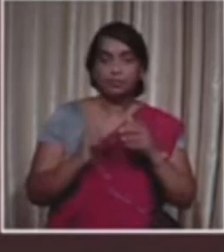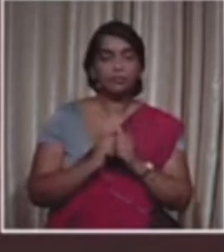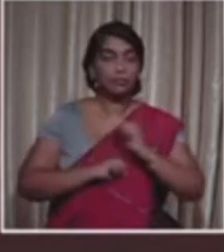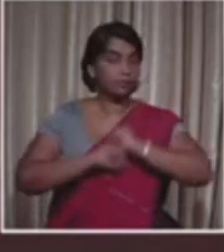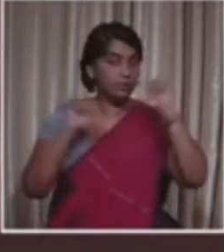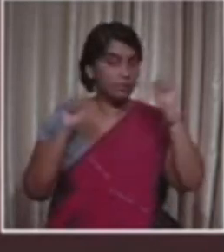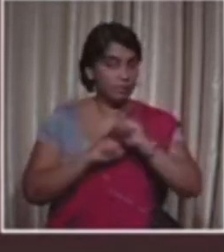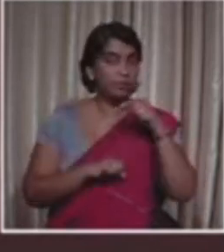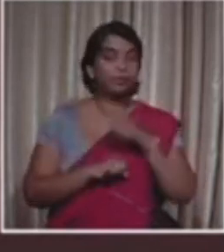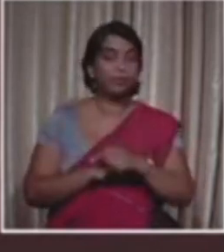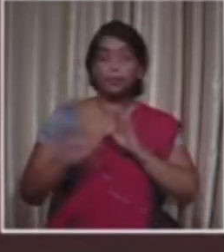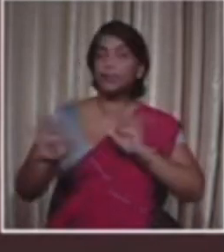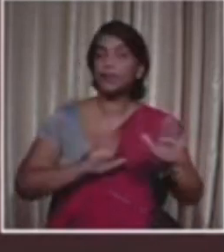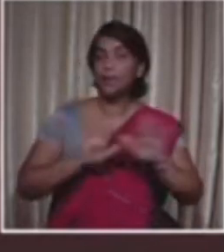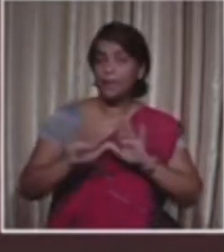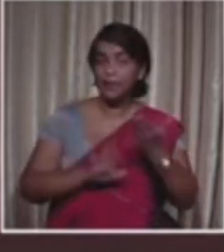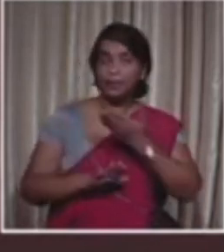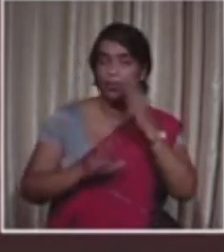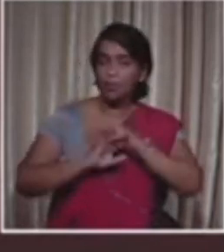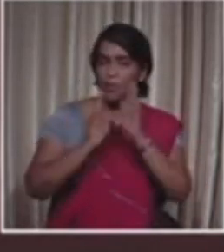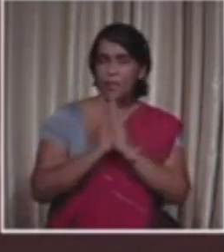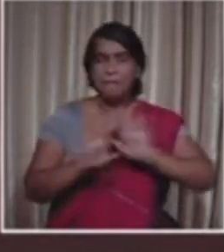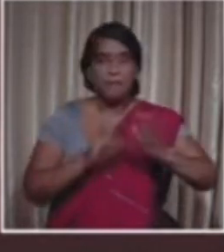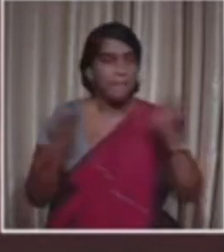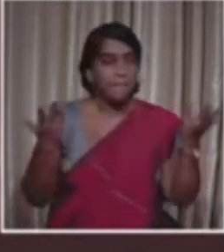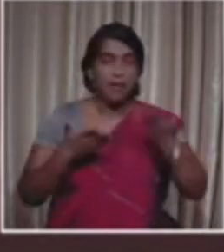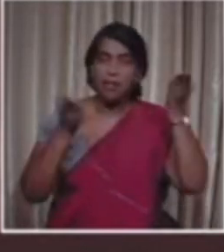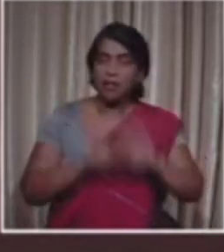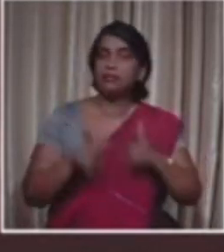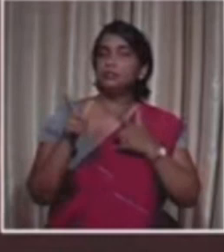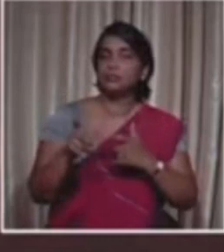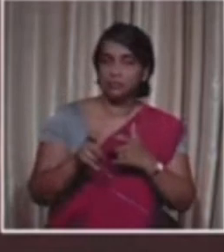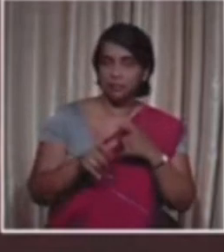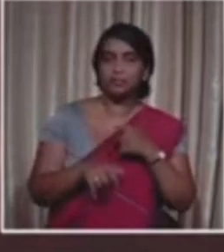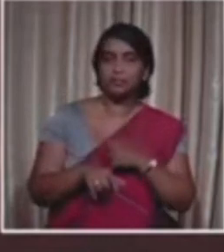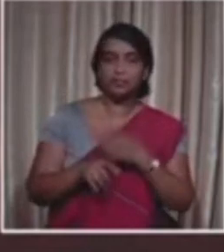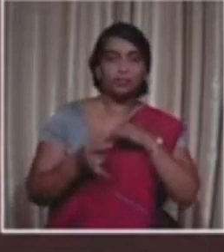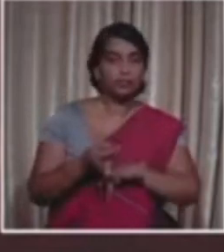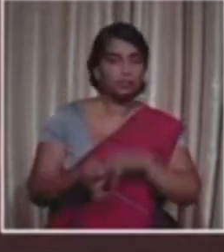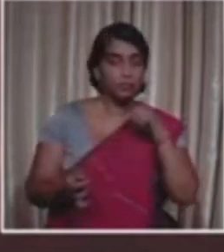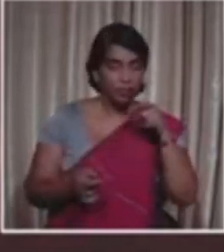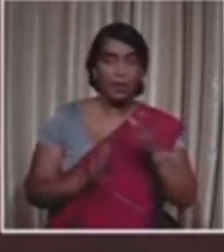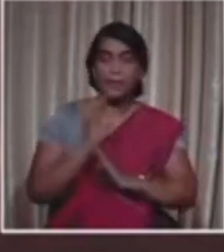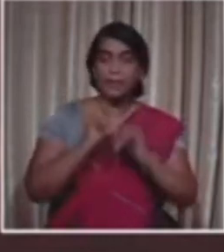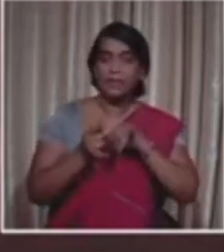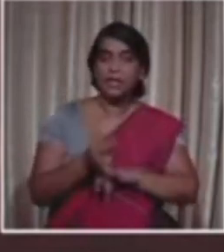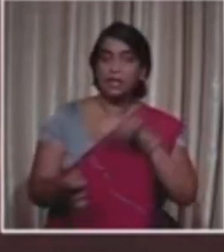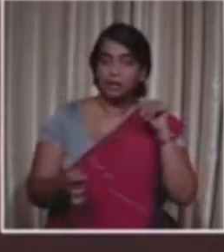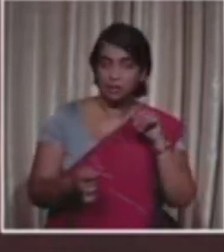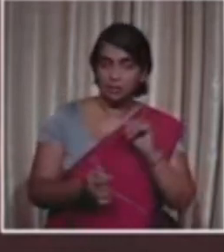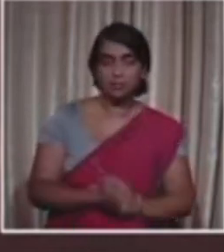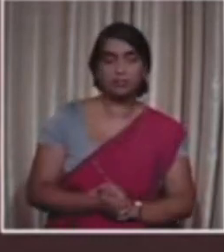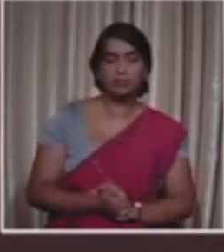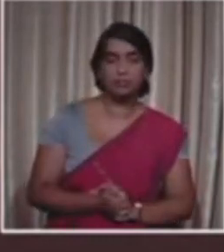උද්ඝෝෂණය පාලනය කරන්න පුළුවන් හැම දෙයක්ම කරලා මේ සම්බන්ධව ලේකම්තුමාත් අමාත්‍යාංශ ලේකම්තුමාත්